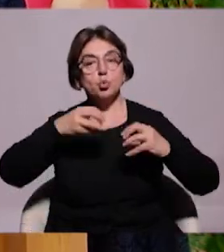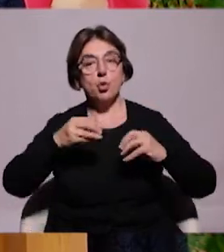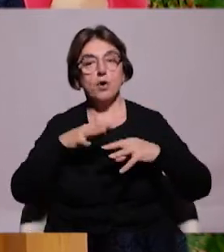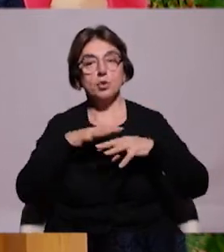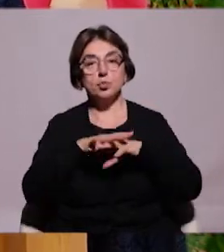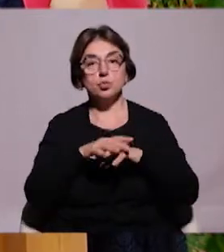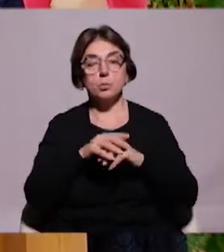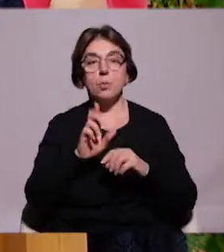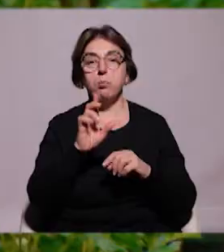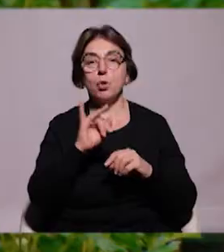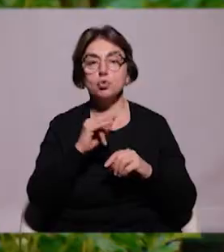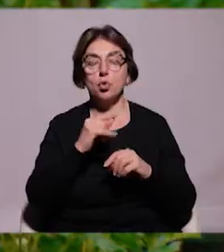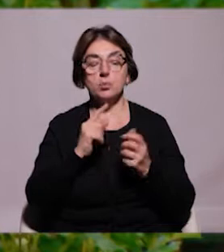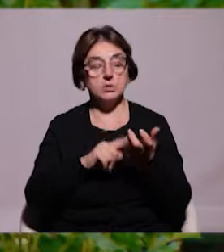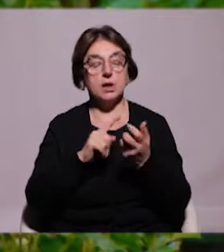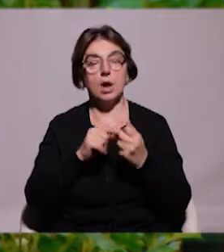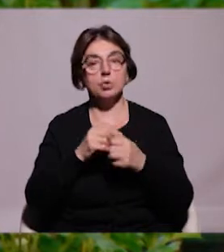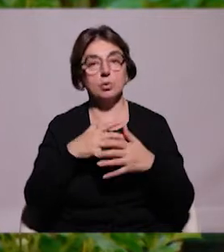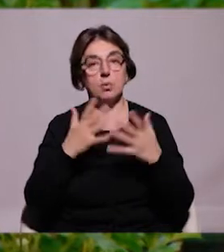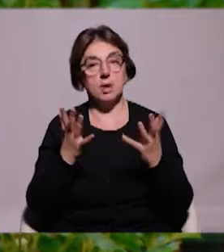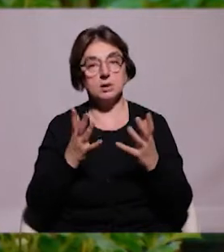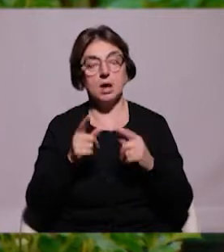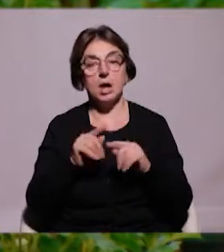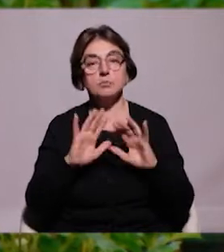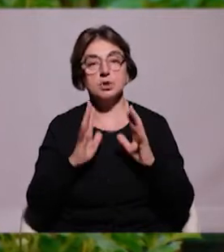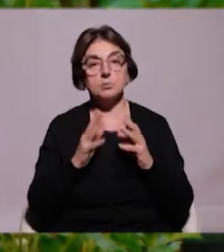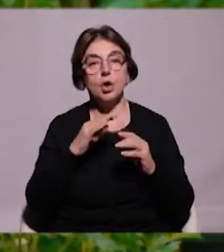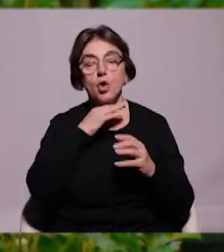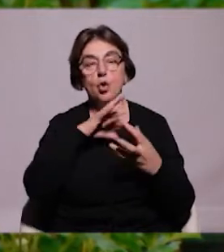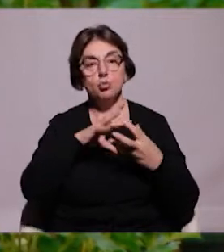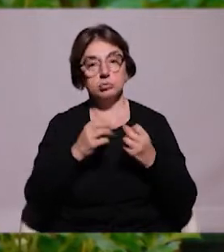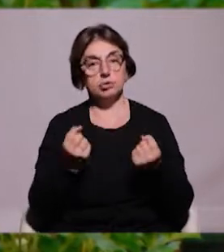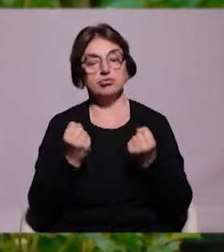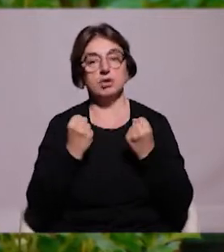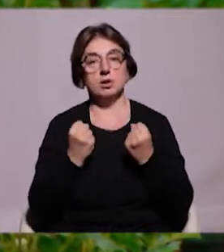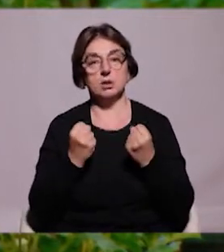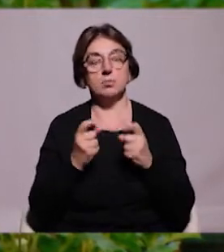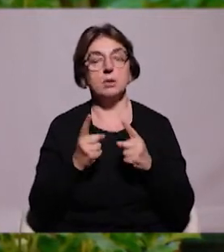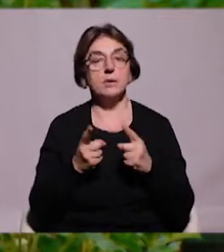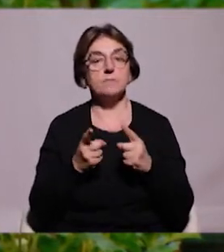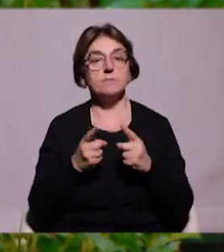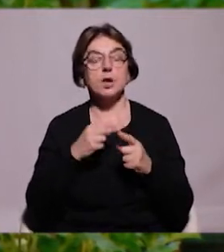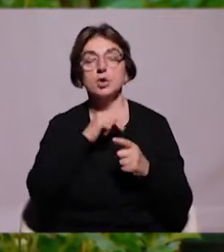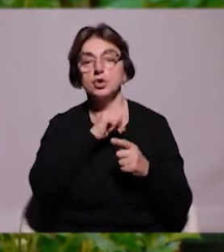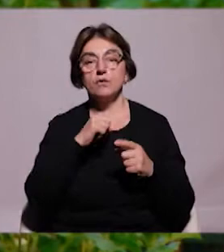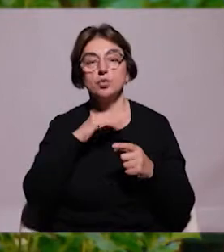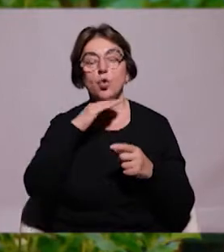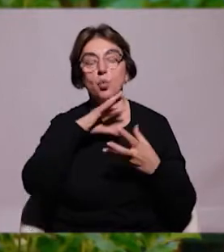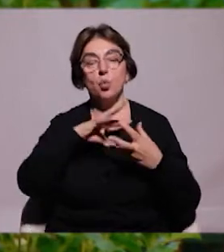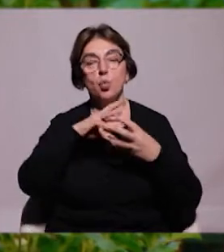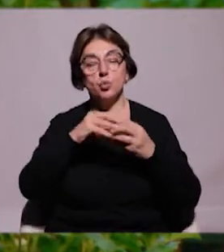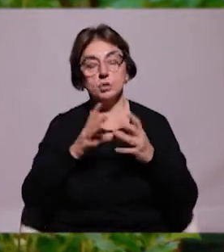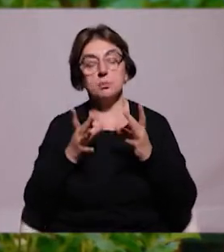უჯრედების, ანუ ბოჭკოების რაოდენობა. ანუ ამ შემთხვევაში კუნთი ძლიერდება. მოგეხსენებათ, კუნთი